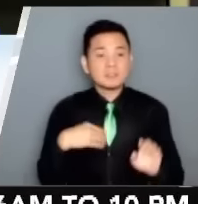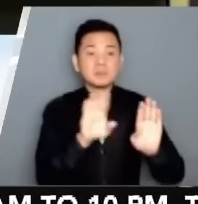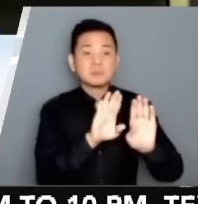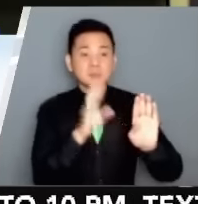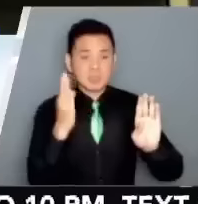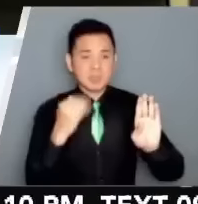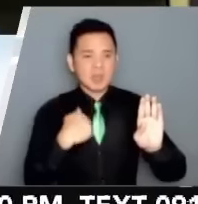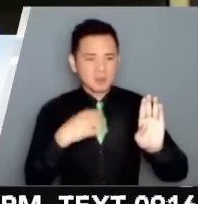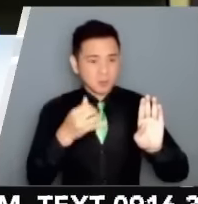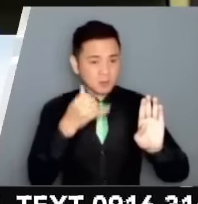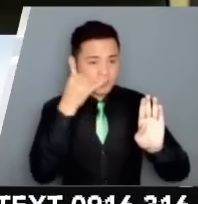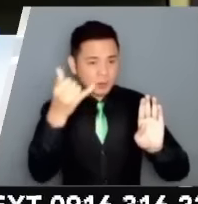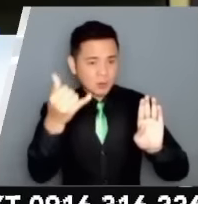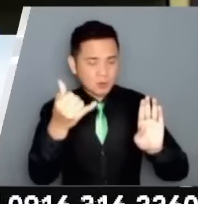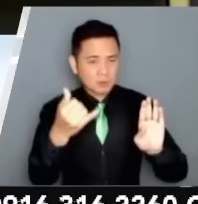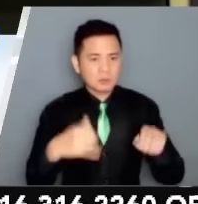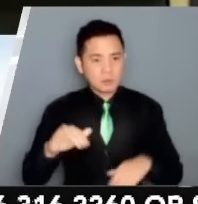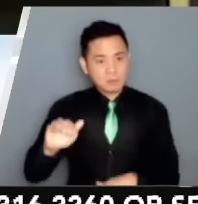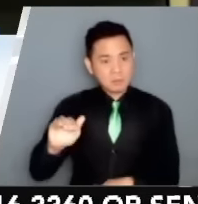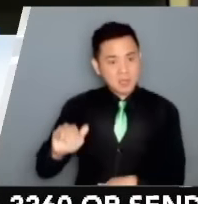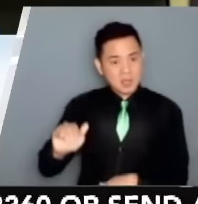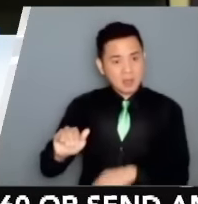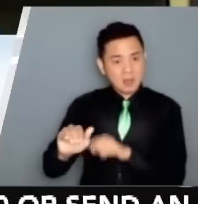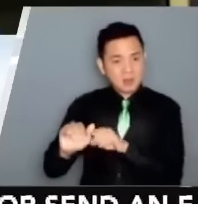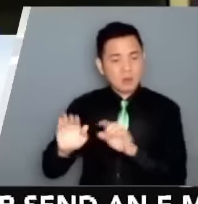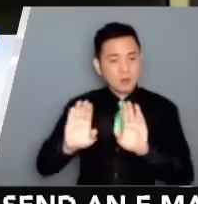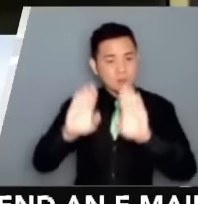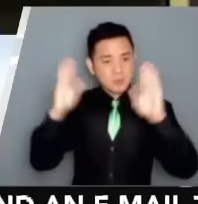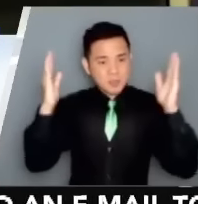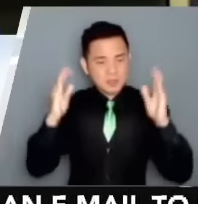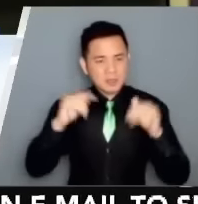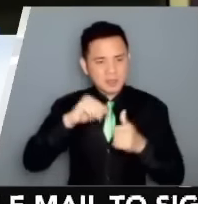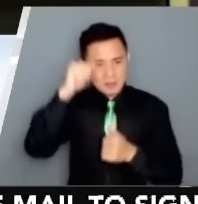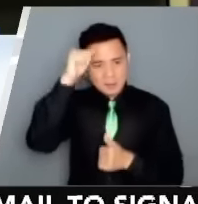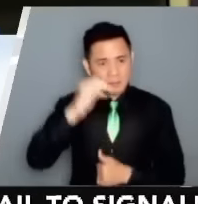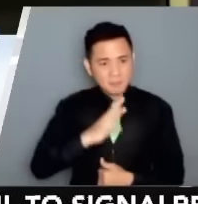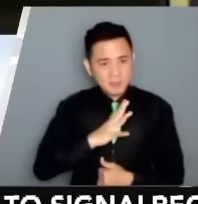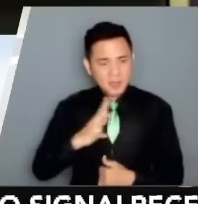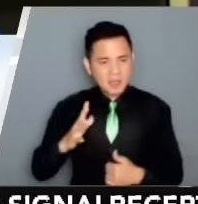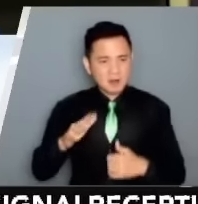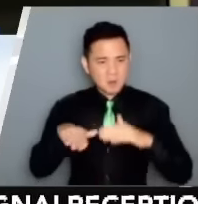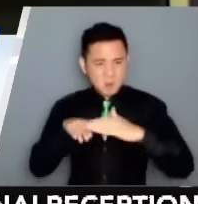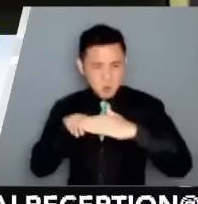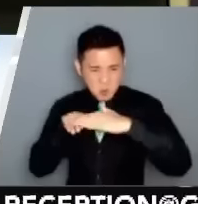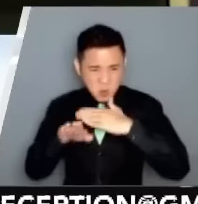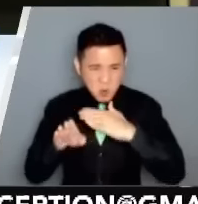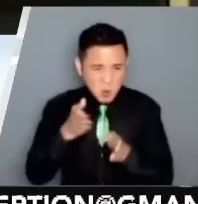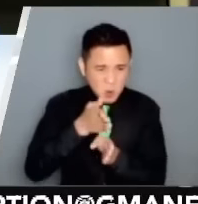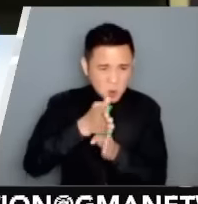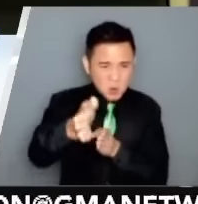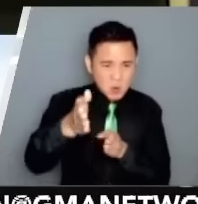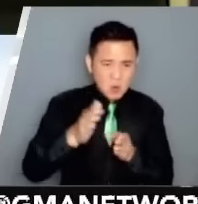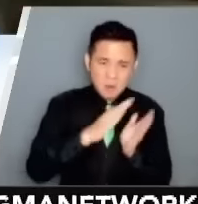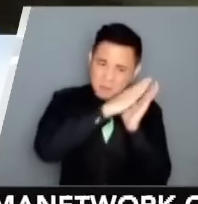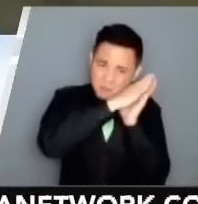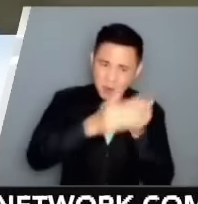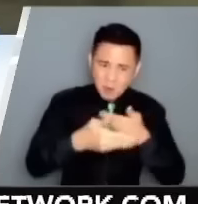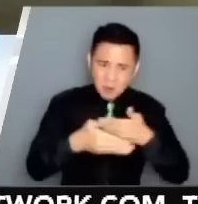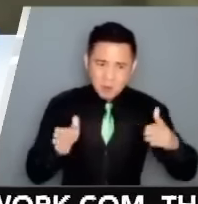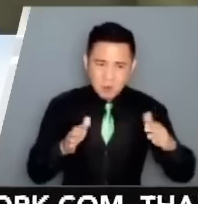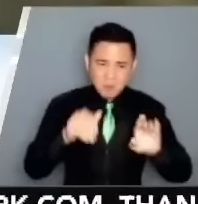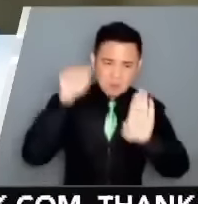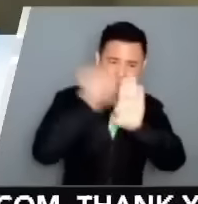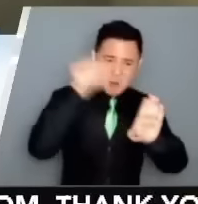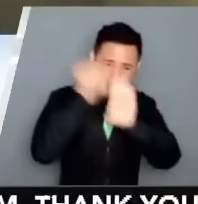yung bata binuksan naman niya t's yung isang lalaki dumiretso dun sa UM bedroom namin kumakatok ng malakas